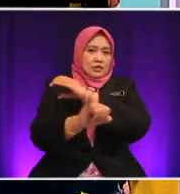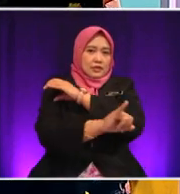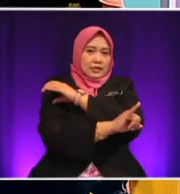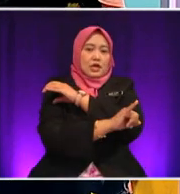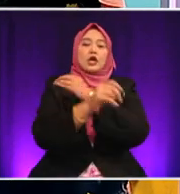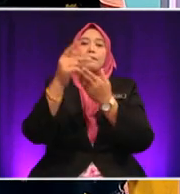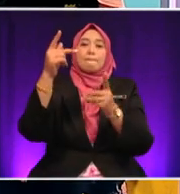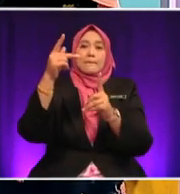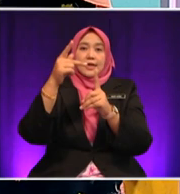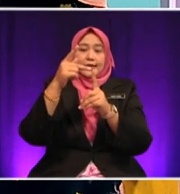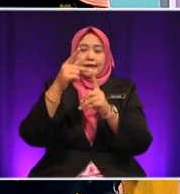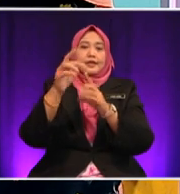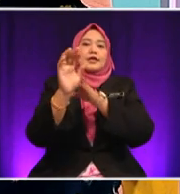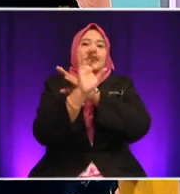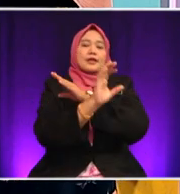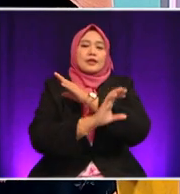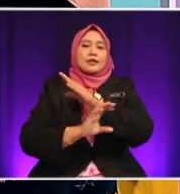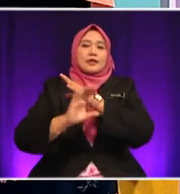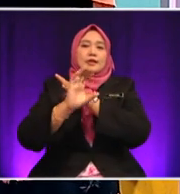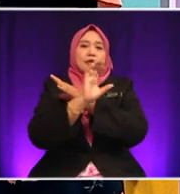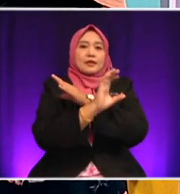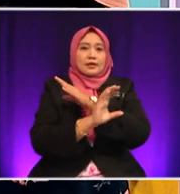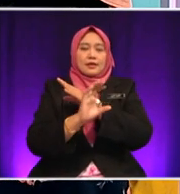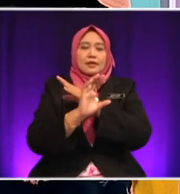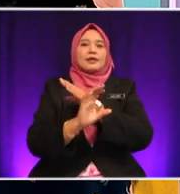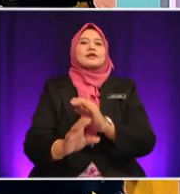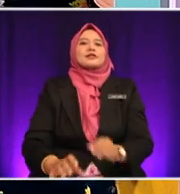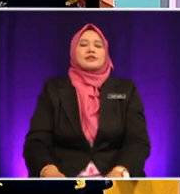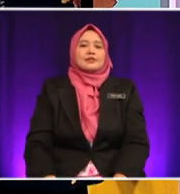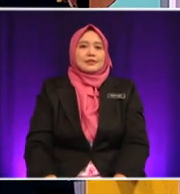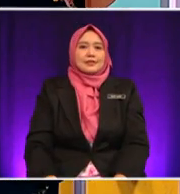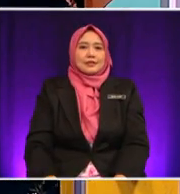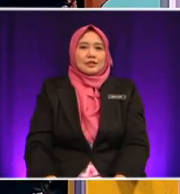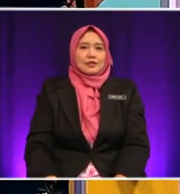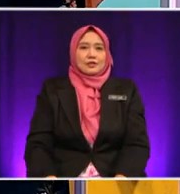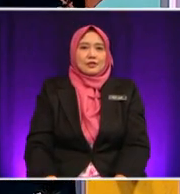Soalnya ini macam macam mudah kek satu maka jenis